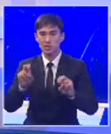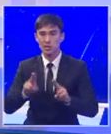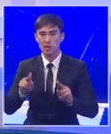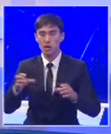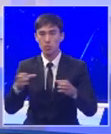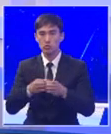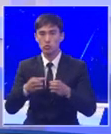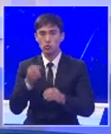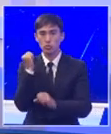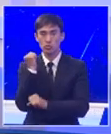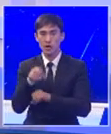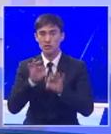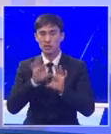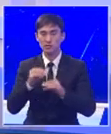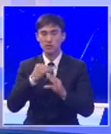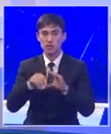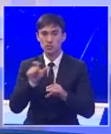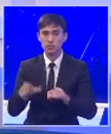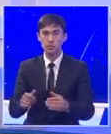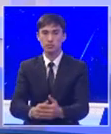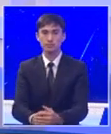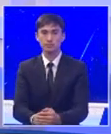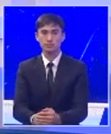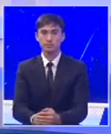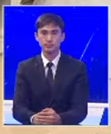рабочая группа, рассказывает наш корреспондент.